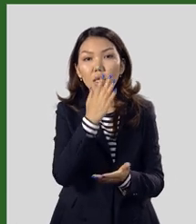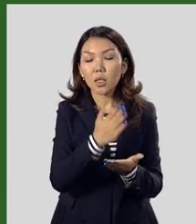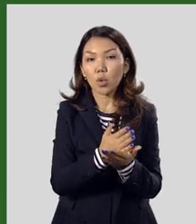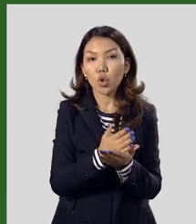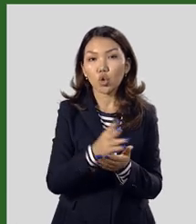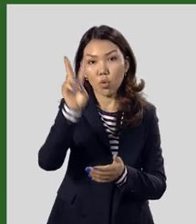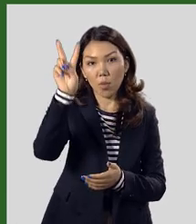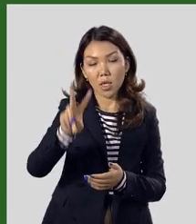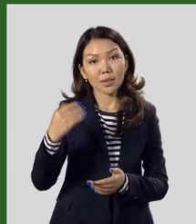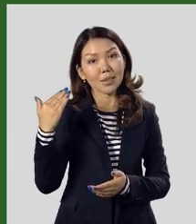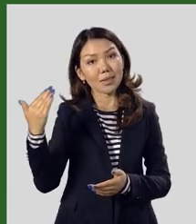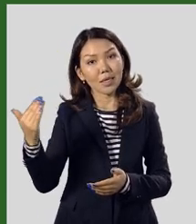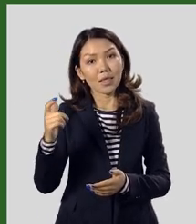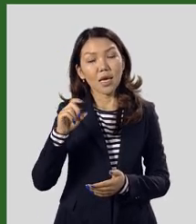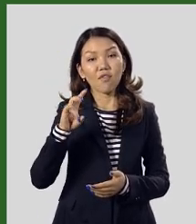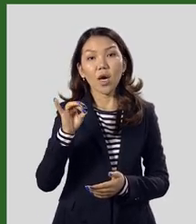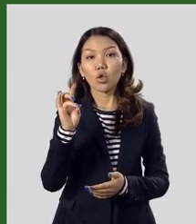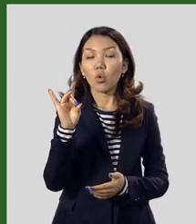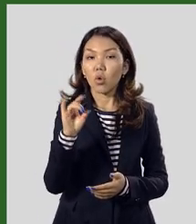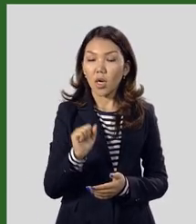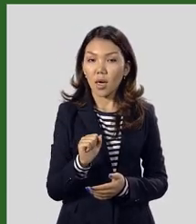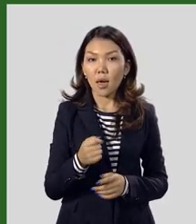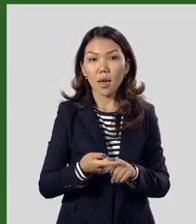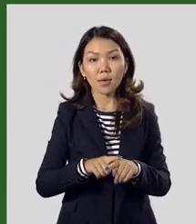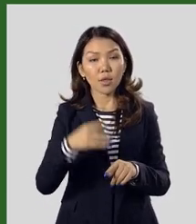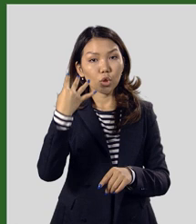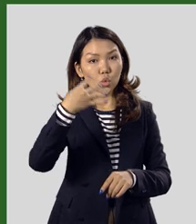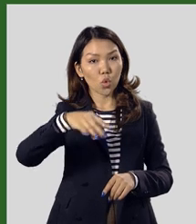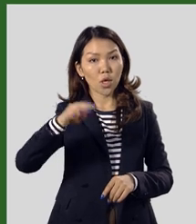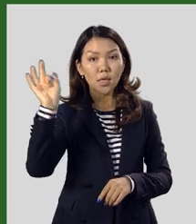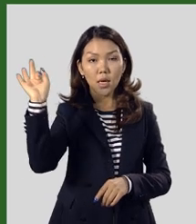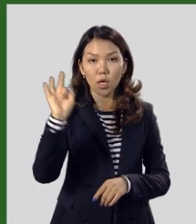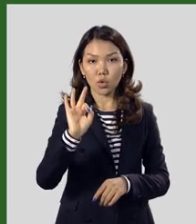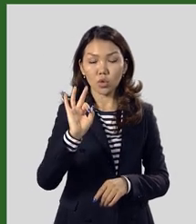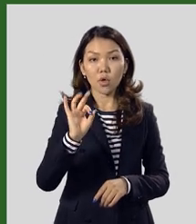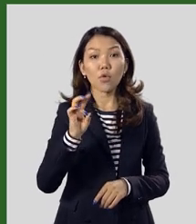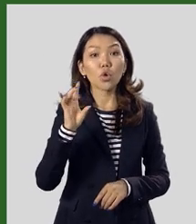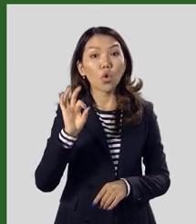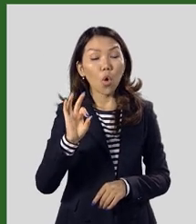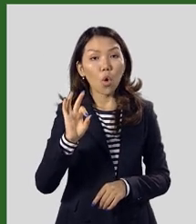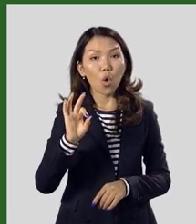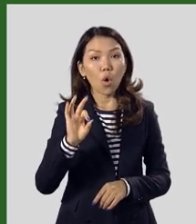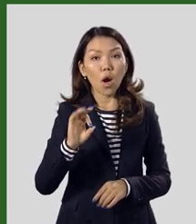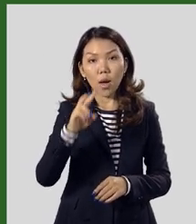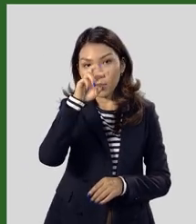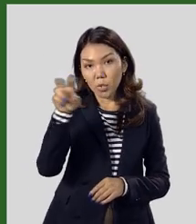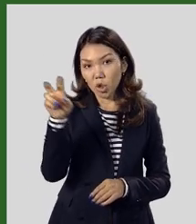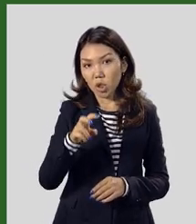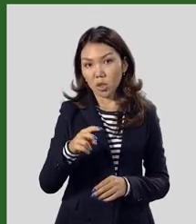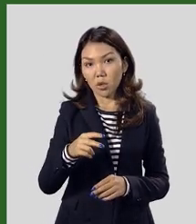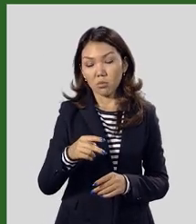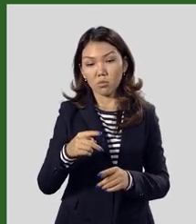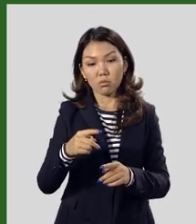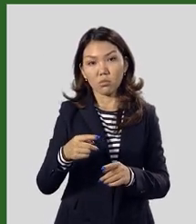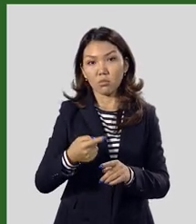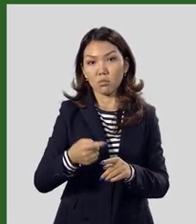параллель со стороны экватора. Это 40 градусов. Но Бишкек не лежит на этой параллели.